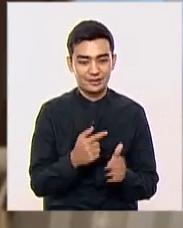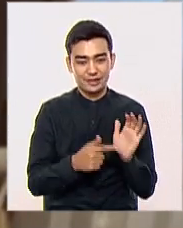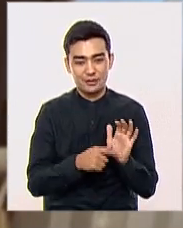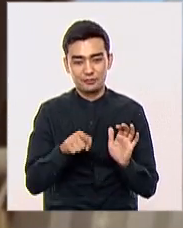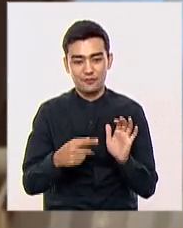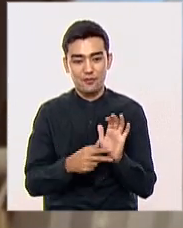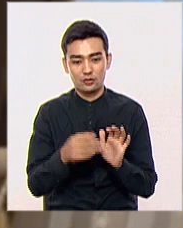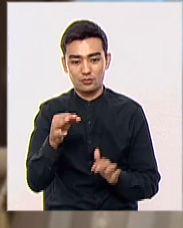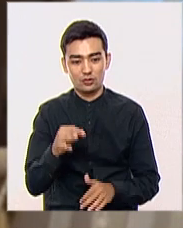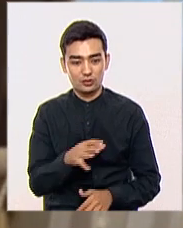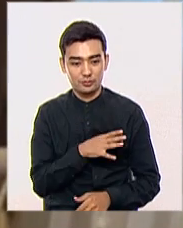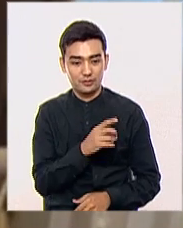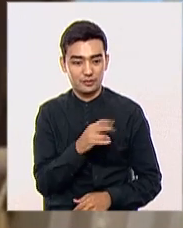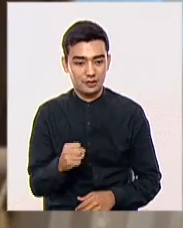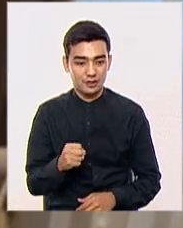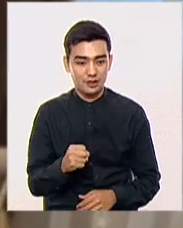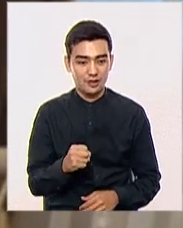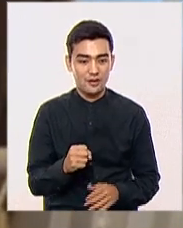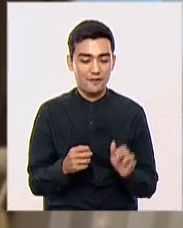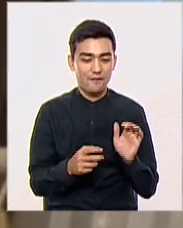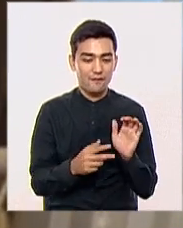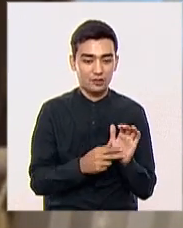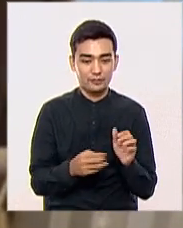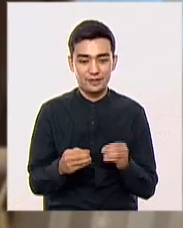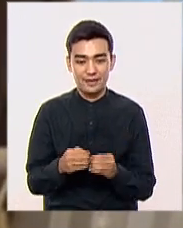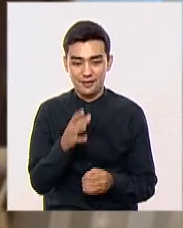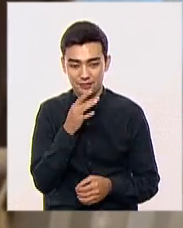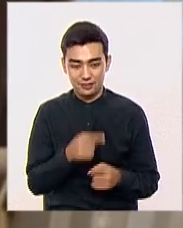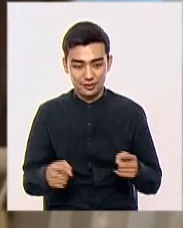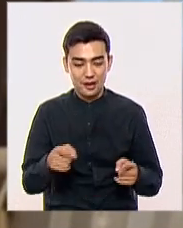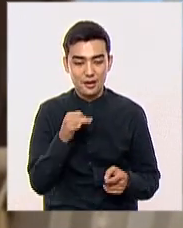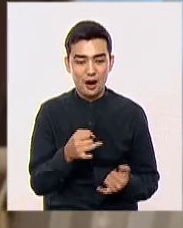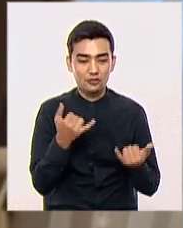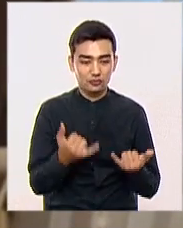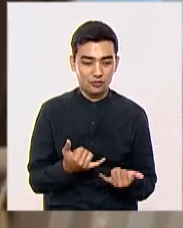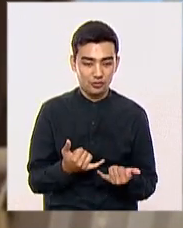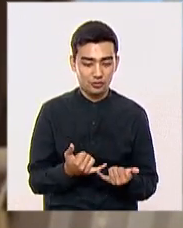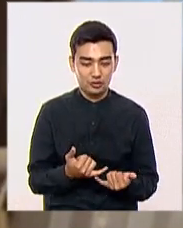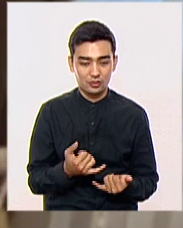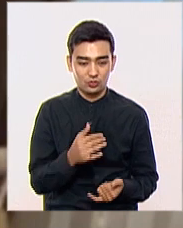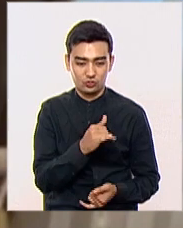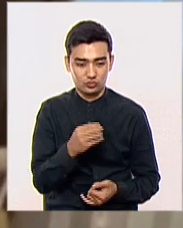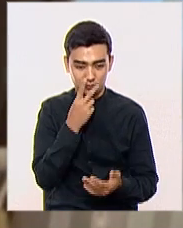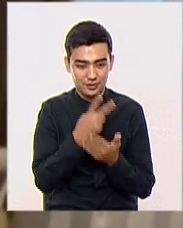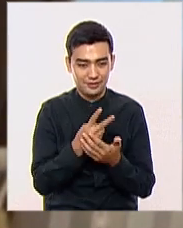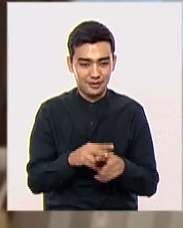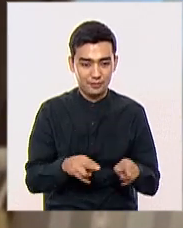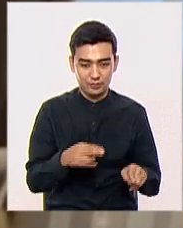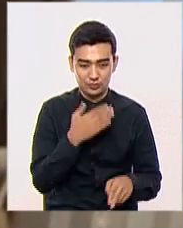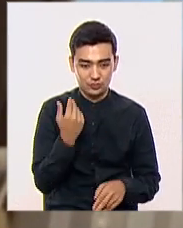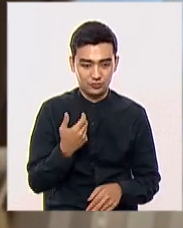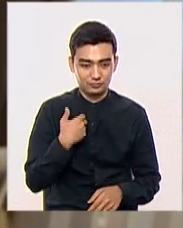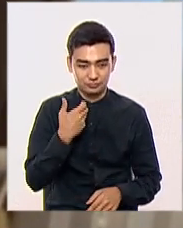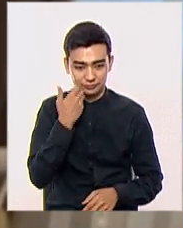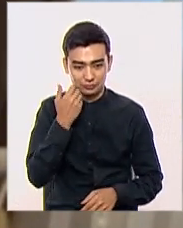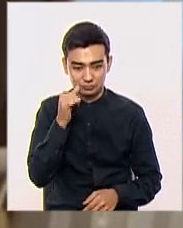7-8% ставка на 8-10 лет. Но она сегодня уже себя не показывает такую